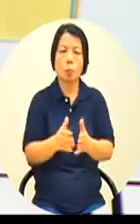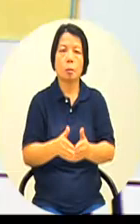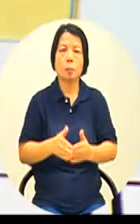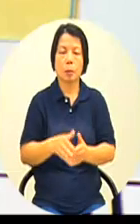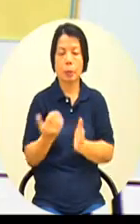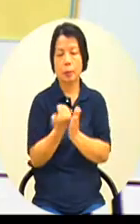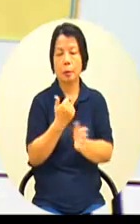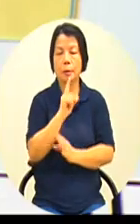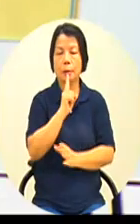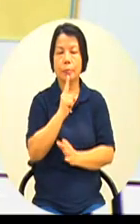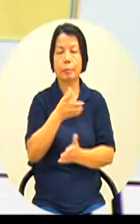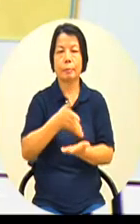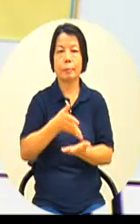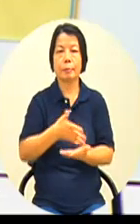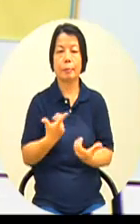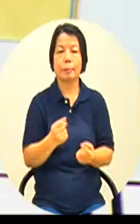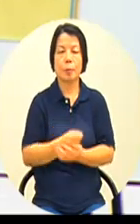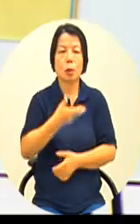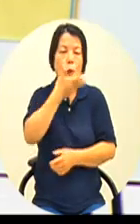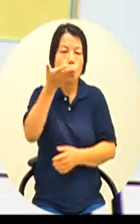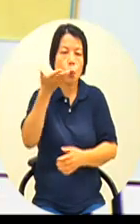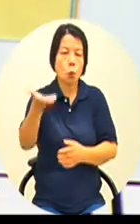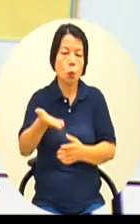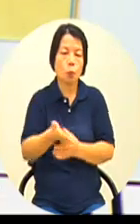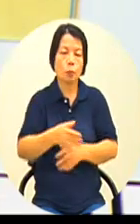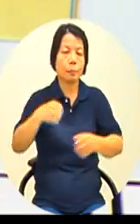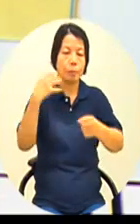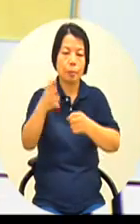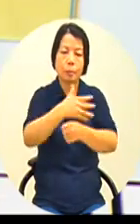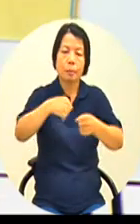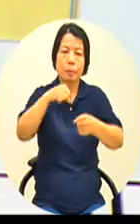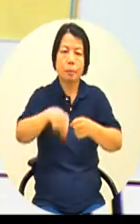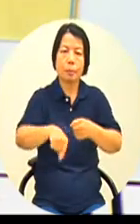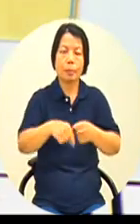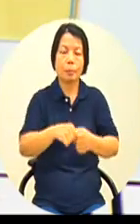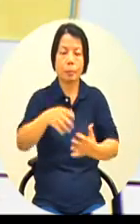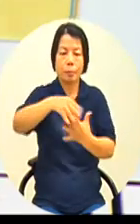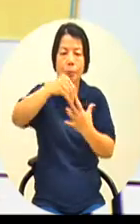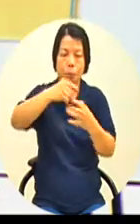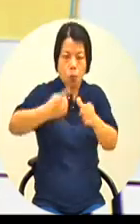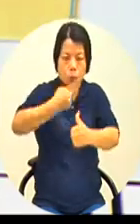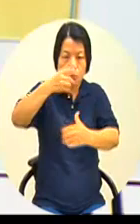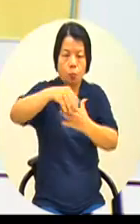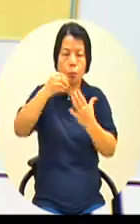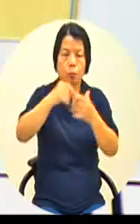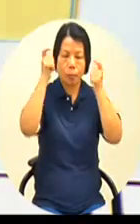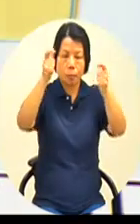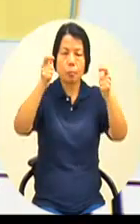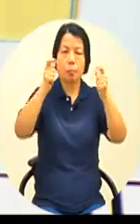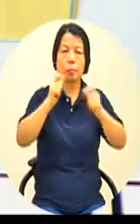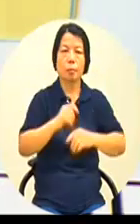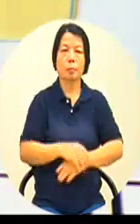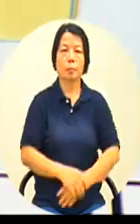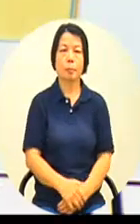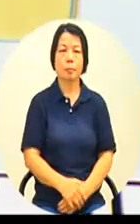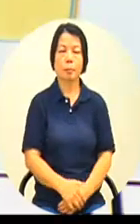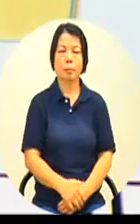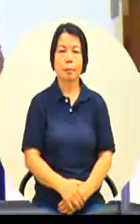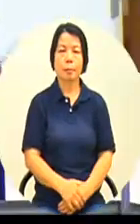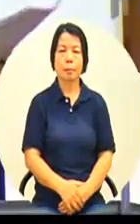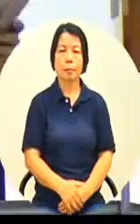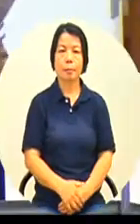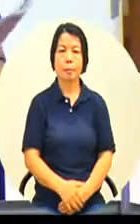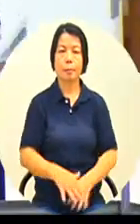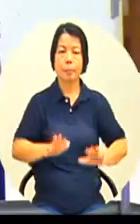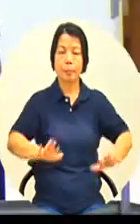讲的，旅行台湾首选高雄，然后四大。主轴，哦，啊，今天啊，我